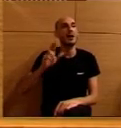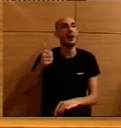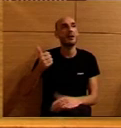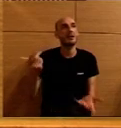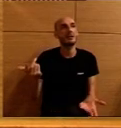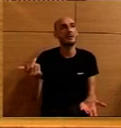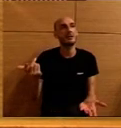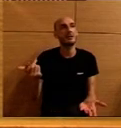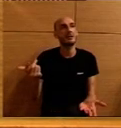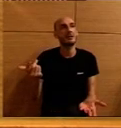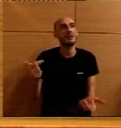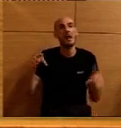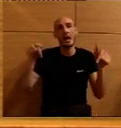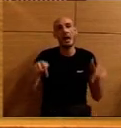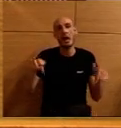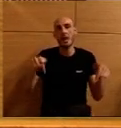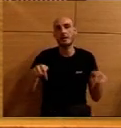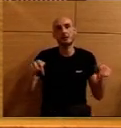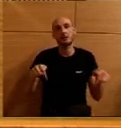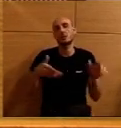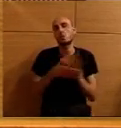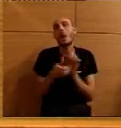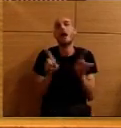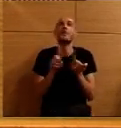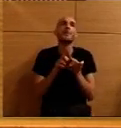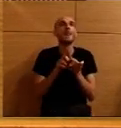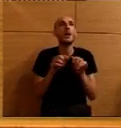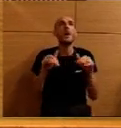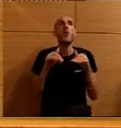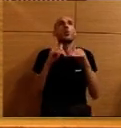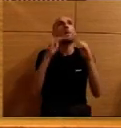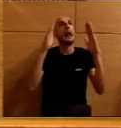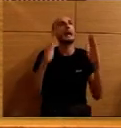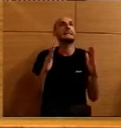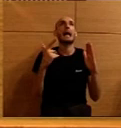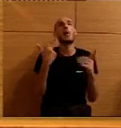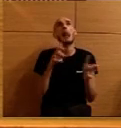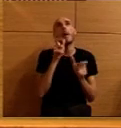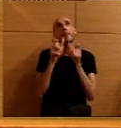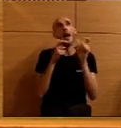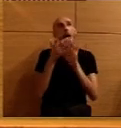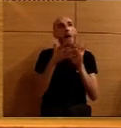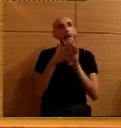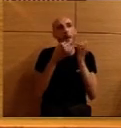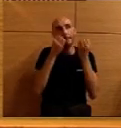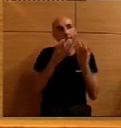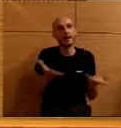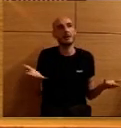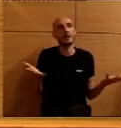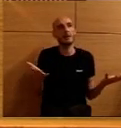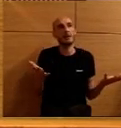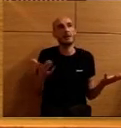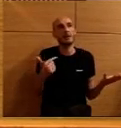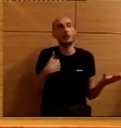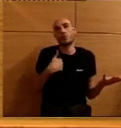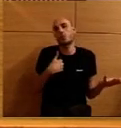això és una casa de la paraula, de les moltes cases de la paraula que n'hi ha, però un dia, de veritat, me ficaré en el meu